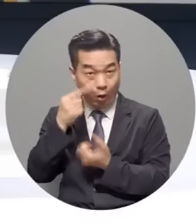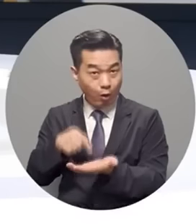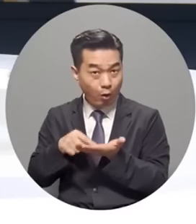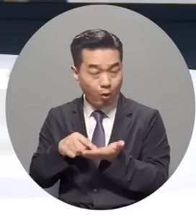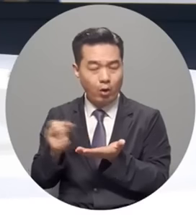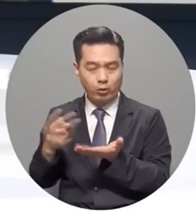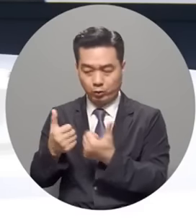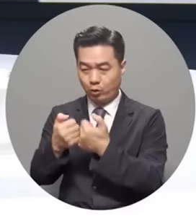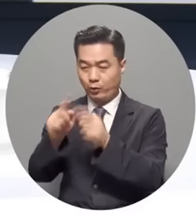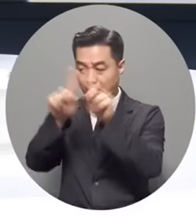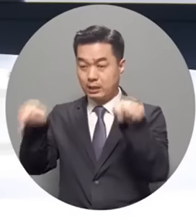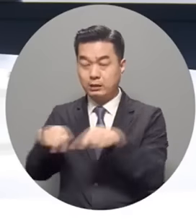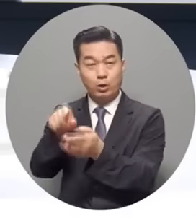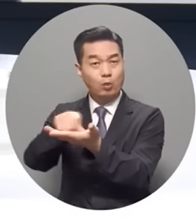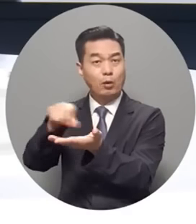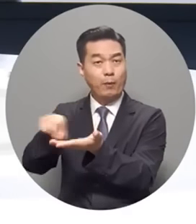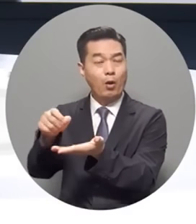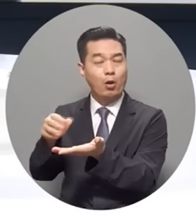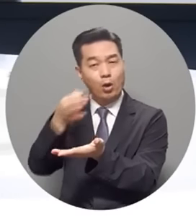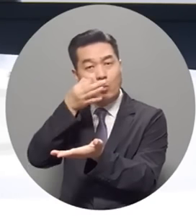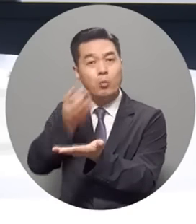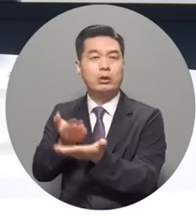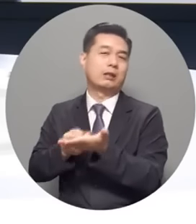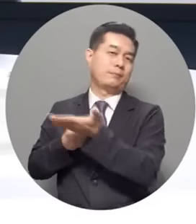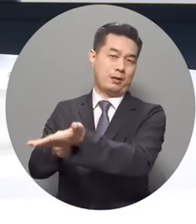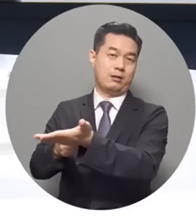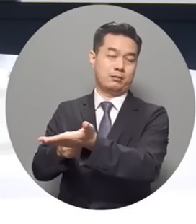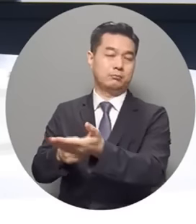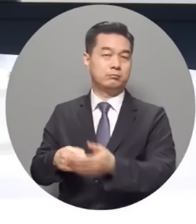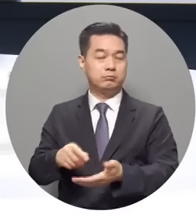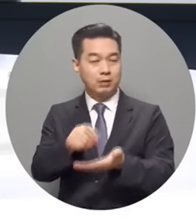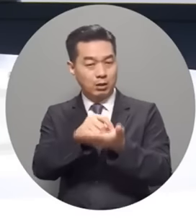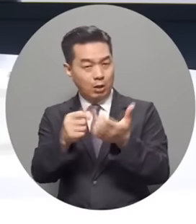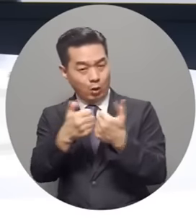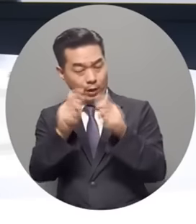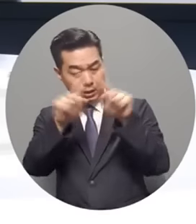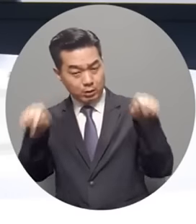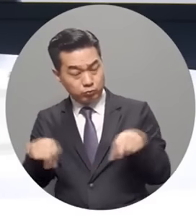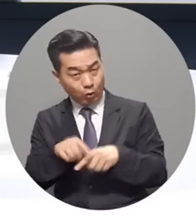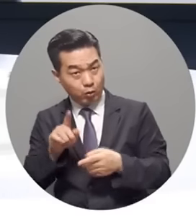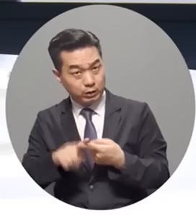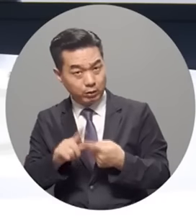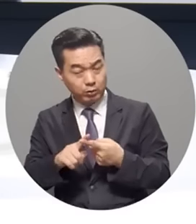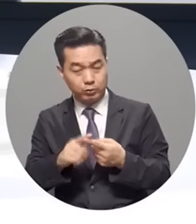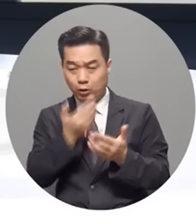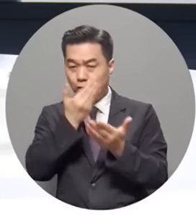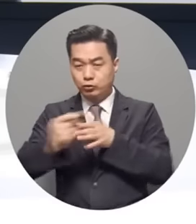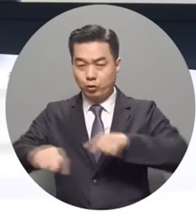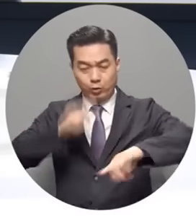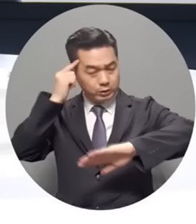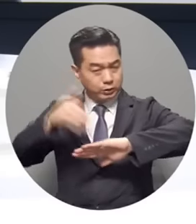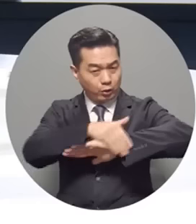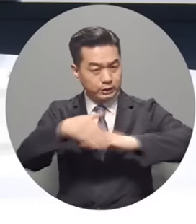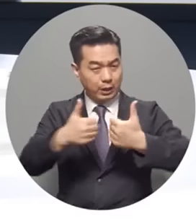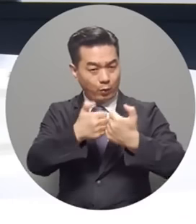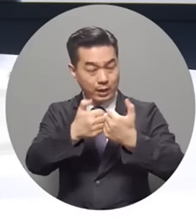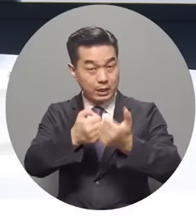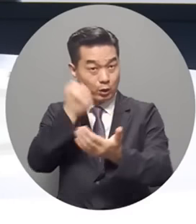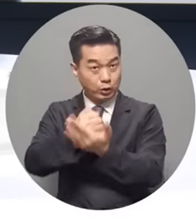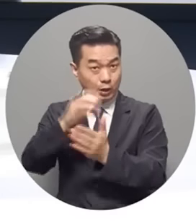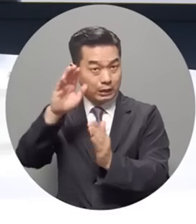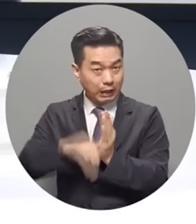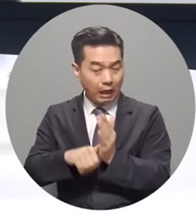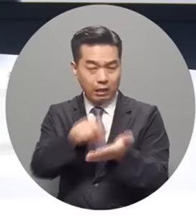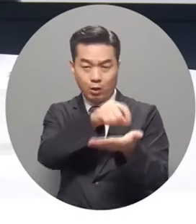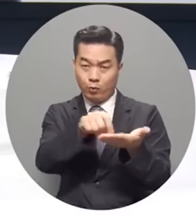회의체 회의록 작성 여부가 논란이 되고 있는데요 일부 의료계가 주요 정책을 결정하는 회의에서 회의록을